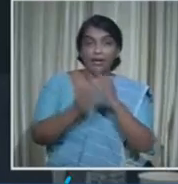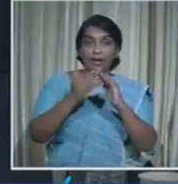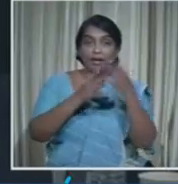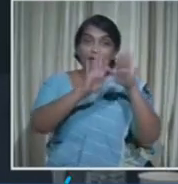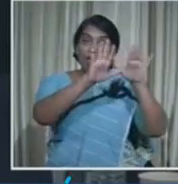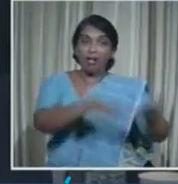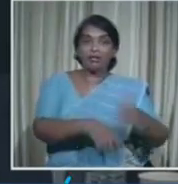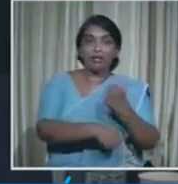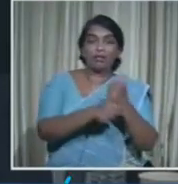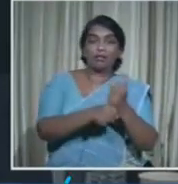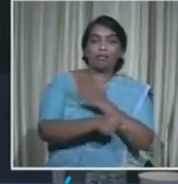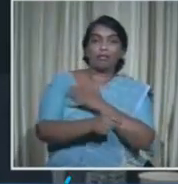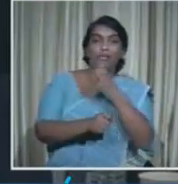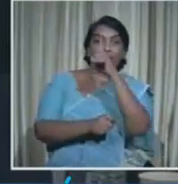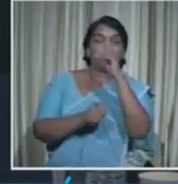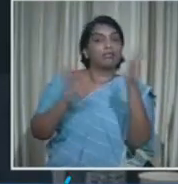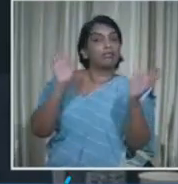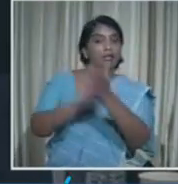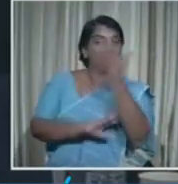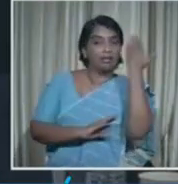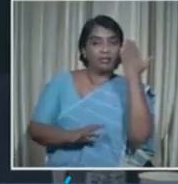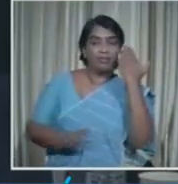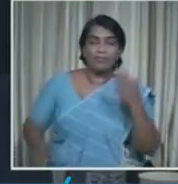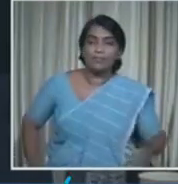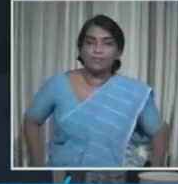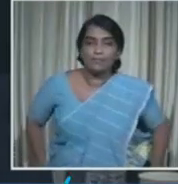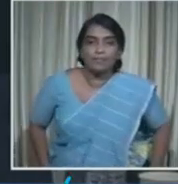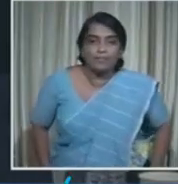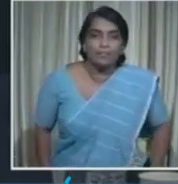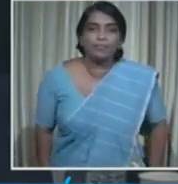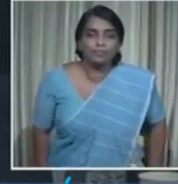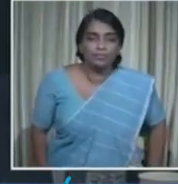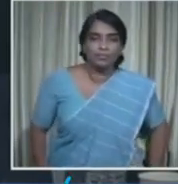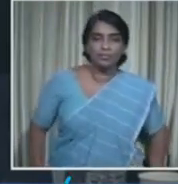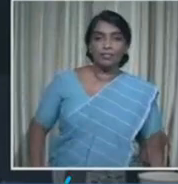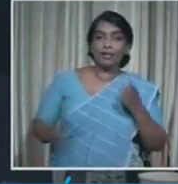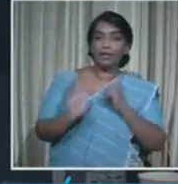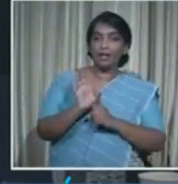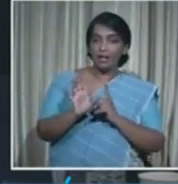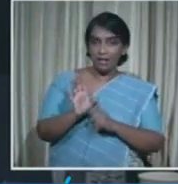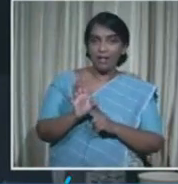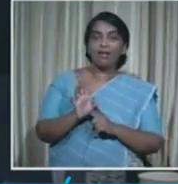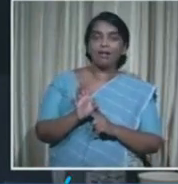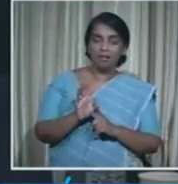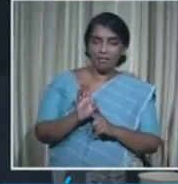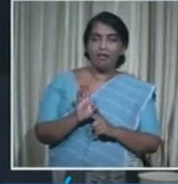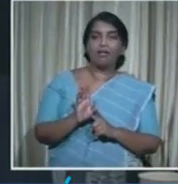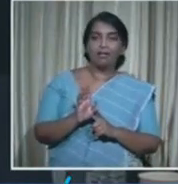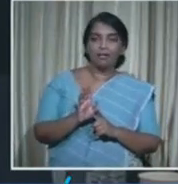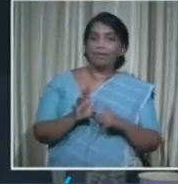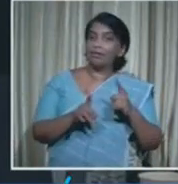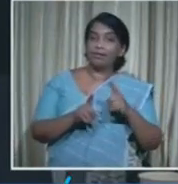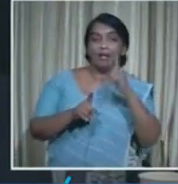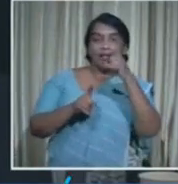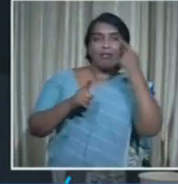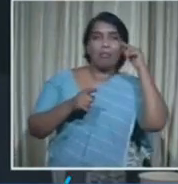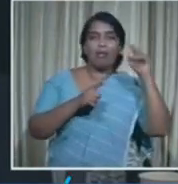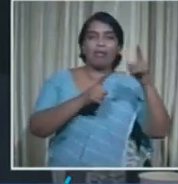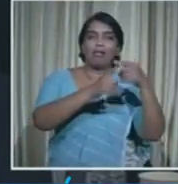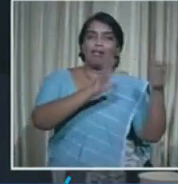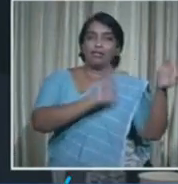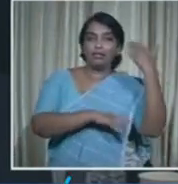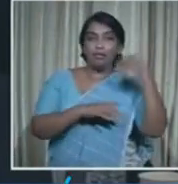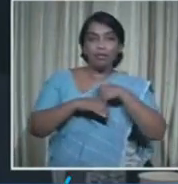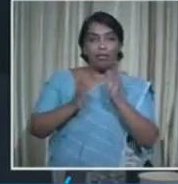ඉන්නවා එහෙම ඉඳගෙන ඉවරලා ගෝටාවේ විතරක් හැමදාම පුරුදු පරිදි මොකෙක් හරි බිල්ලට දෙනවා